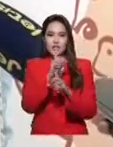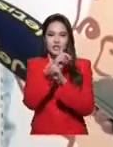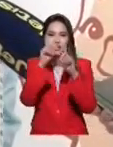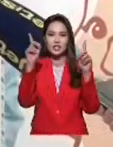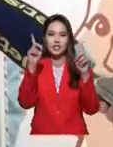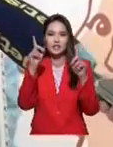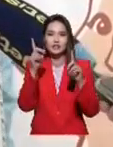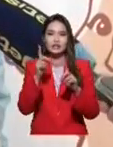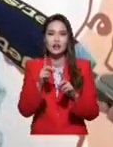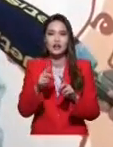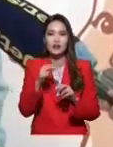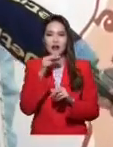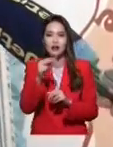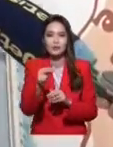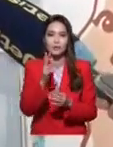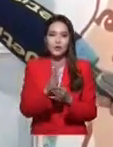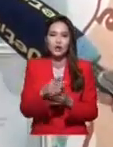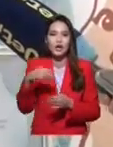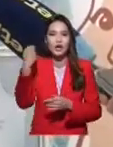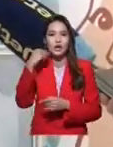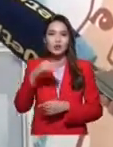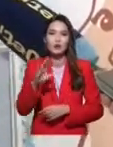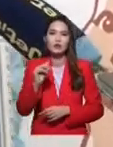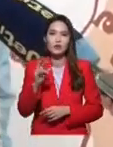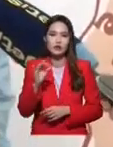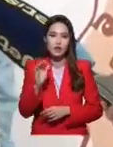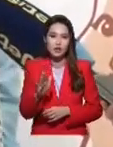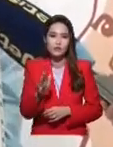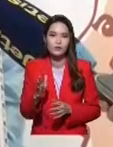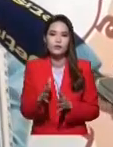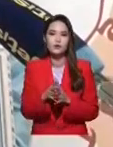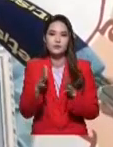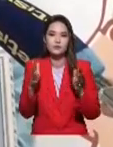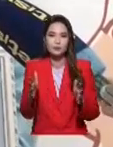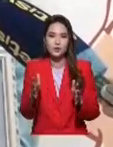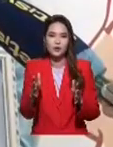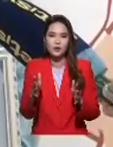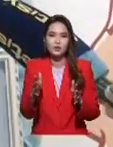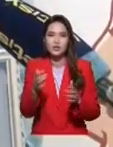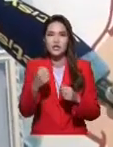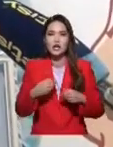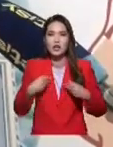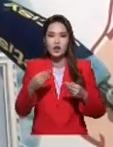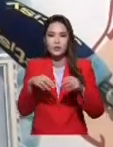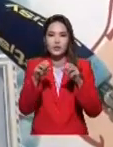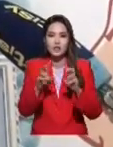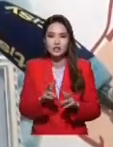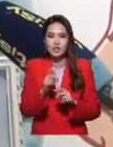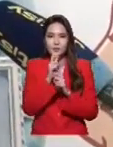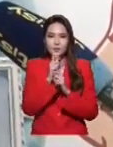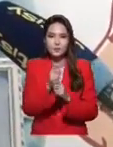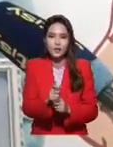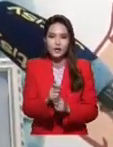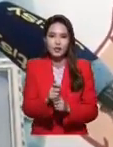алғысымды білдіргім келеді. Тоқаев Қасым-Жомарт Кемелевичқа осы көпбалалар аналарға демеу беріп,